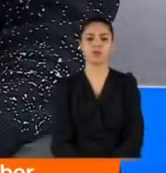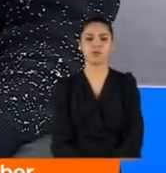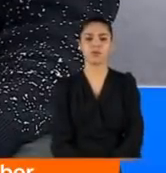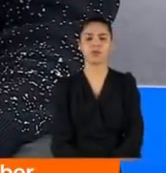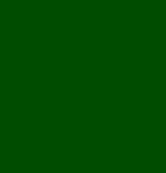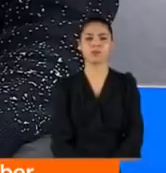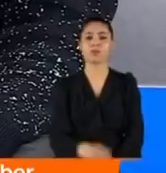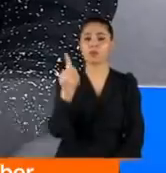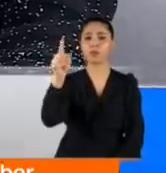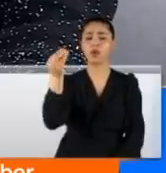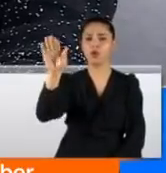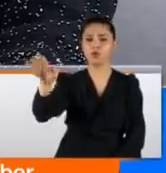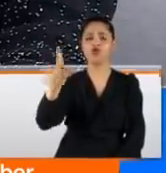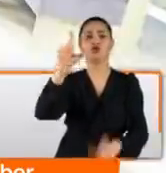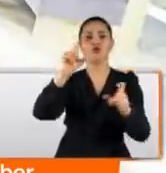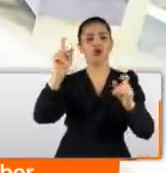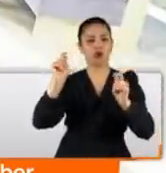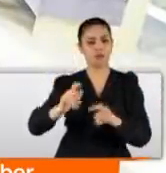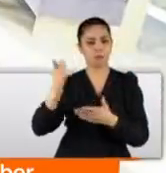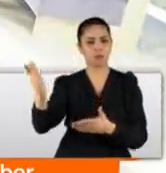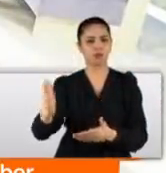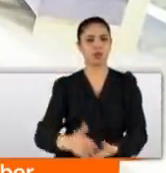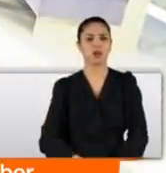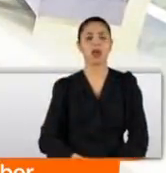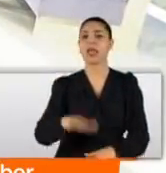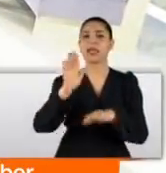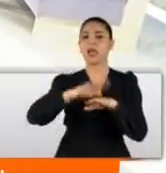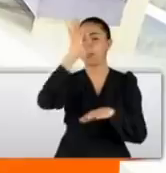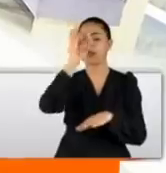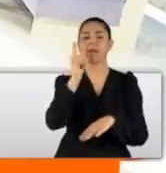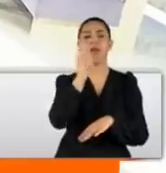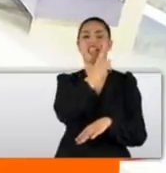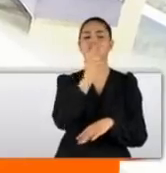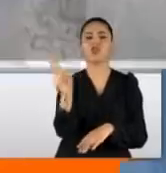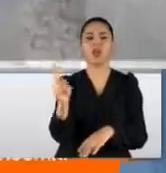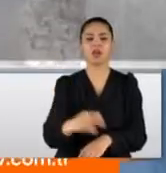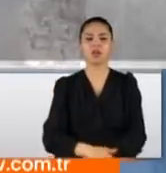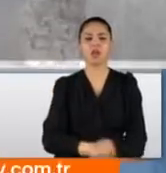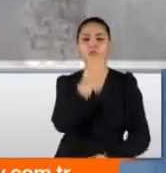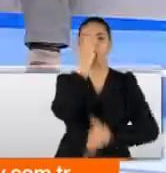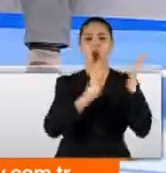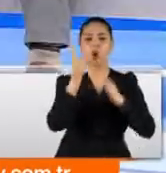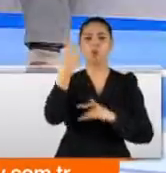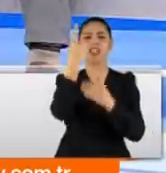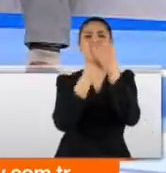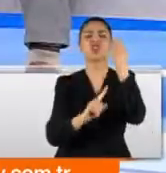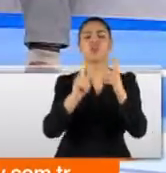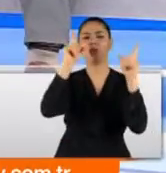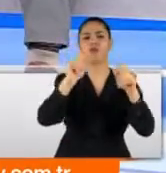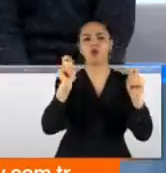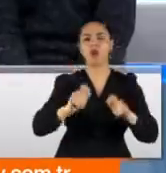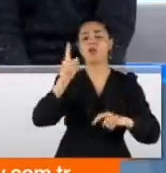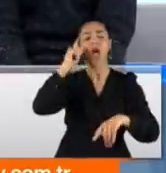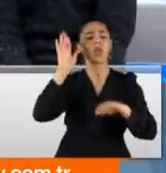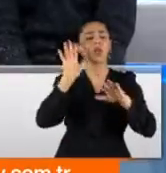Böyle bu çocuğun fotoğraflarını çekmişler. Çeken de enişte. Ormana götürüp. Akıl almaz